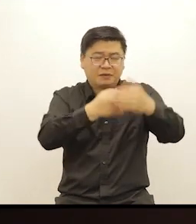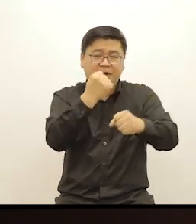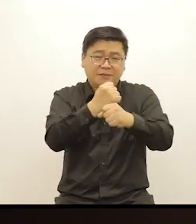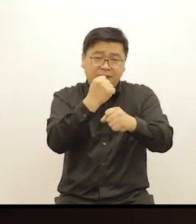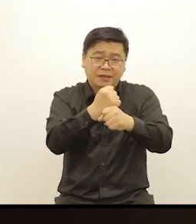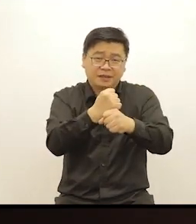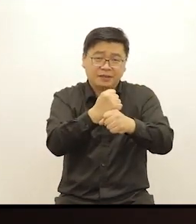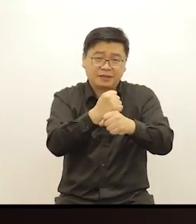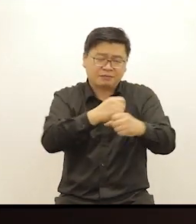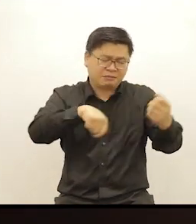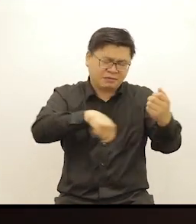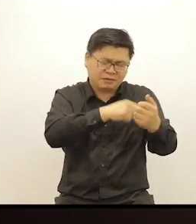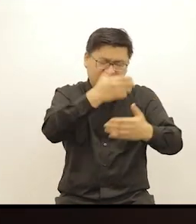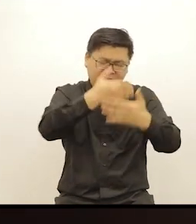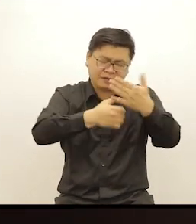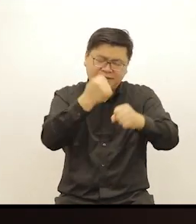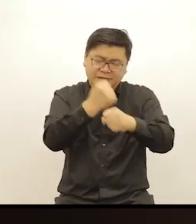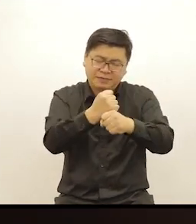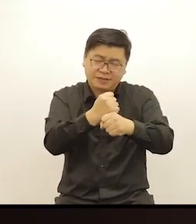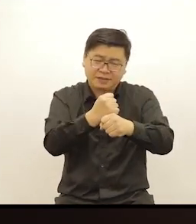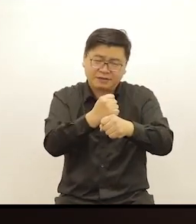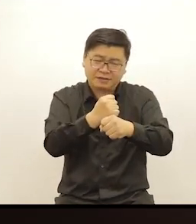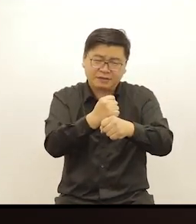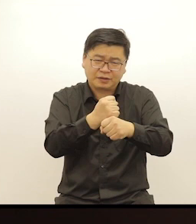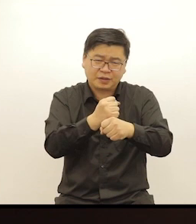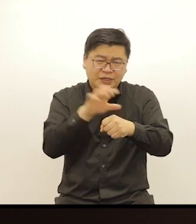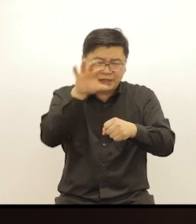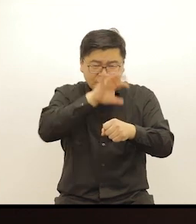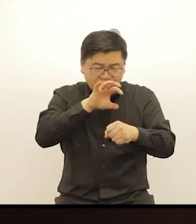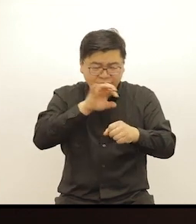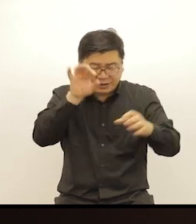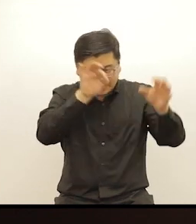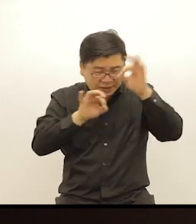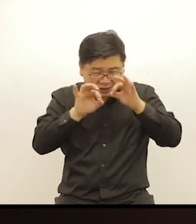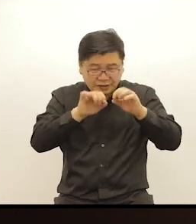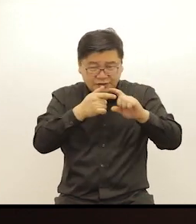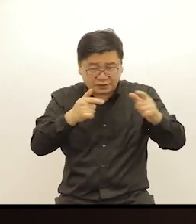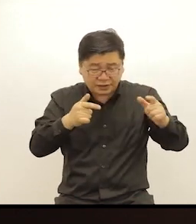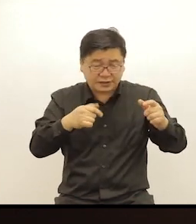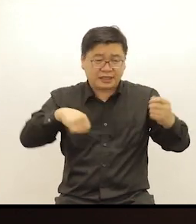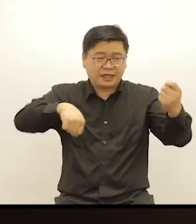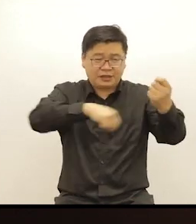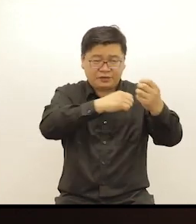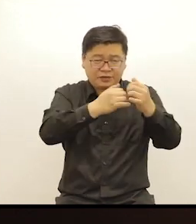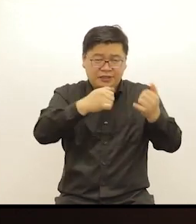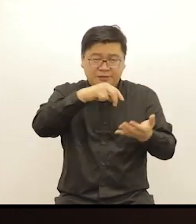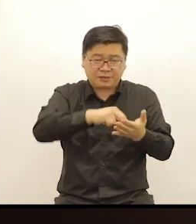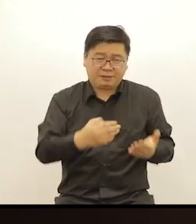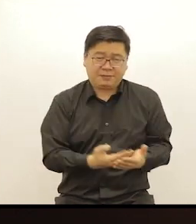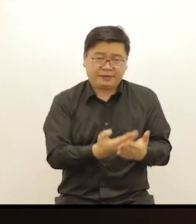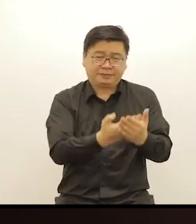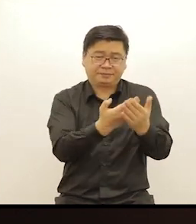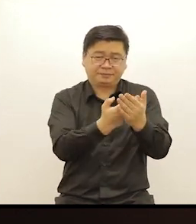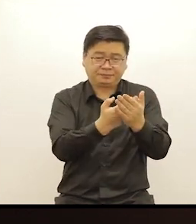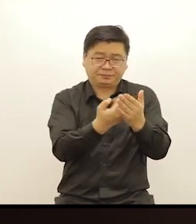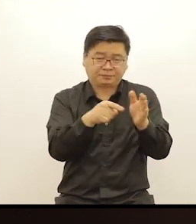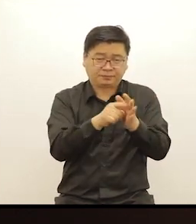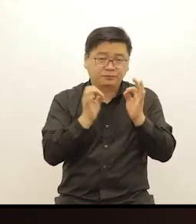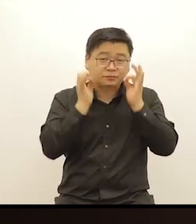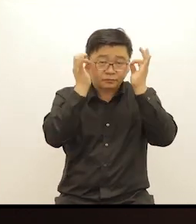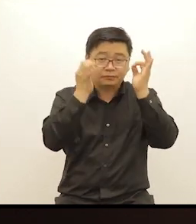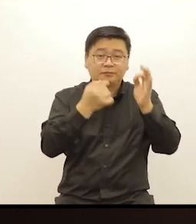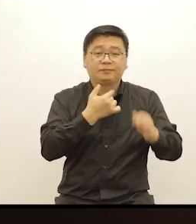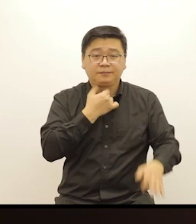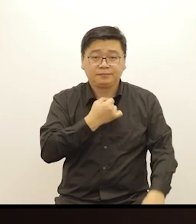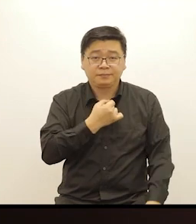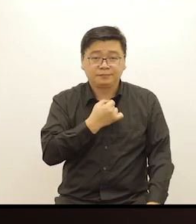영상물을 만든다든지 녹음 작업을 한다든지 그런 쪽으로 조금 저희 그 연주자로서의 방향도 네. 좀